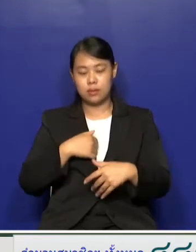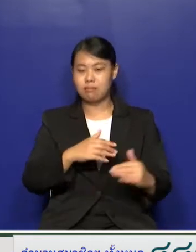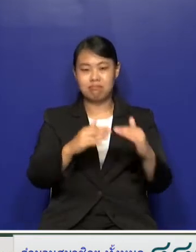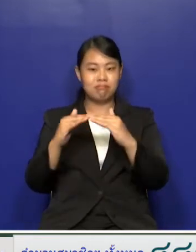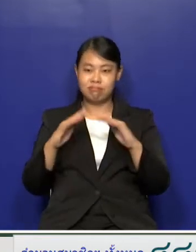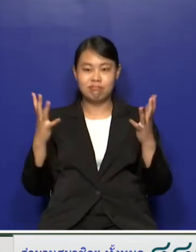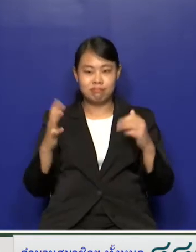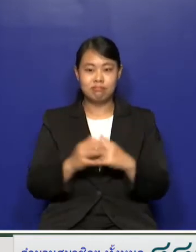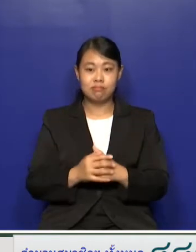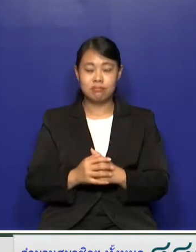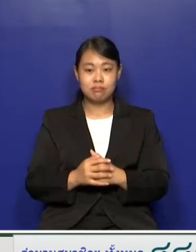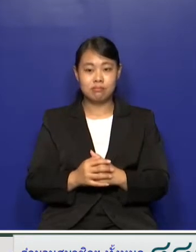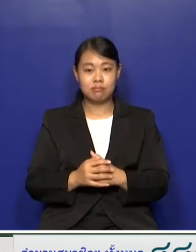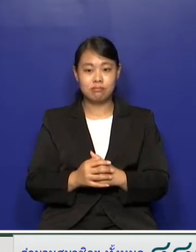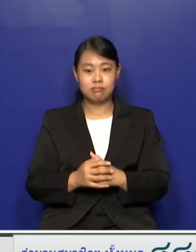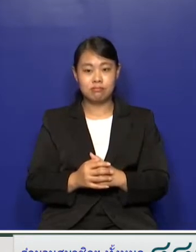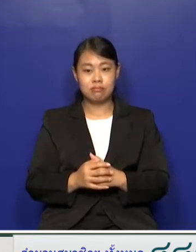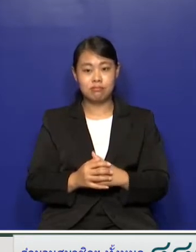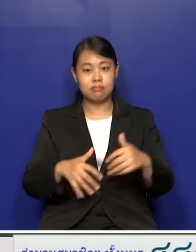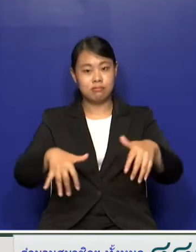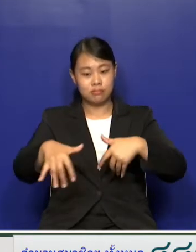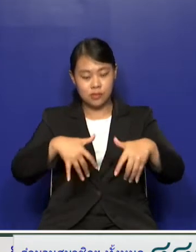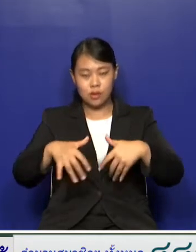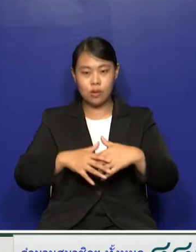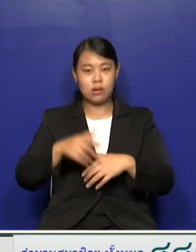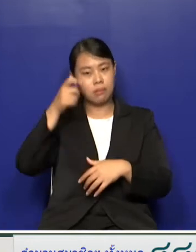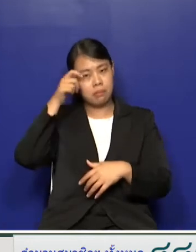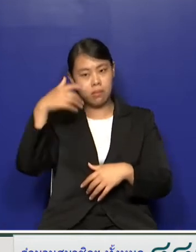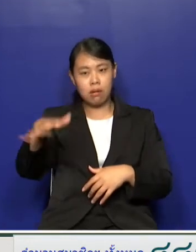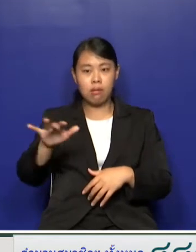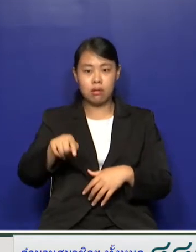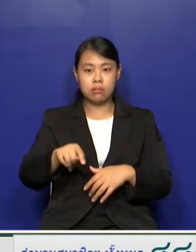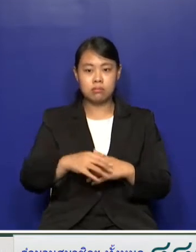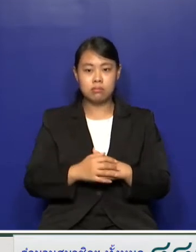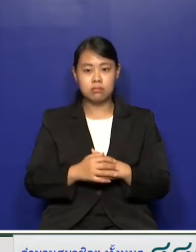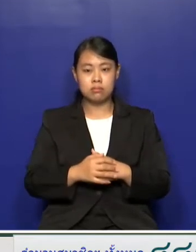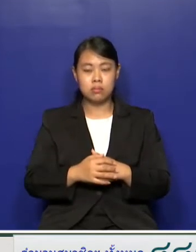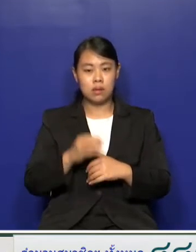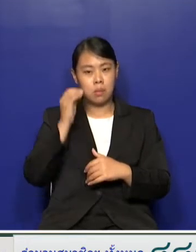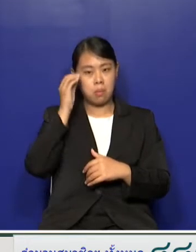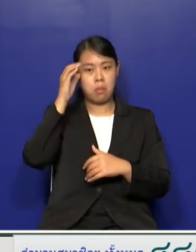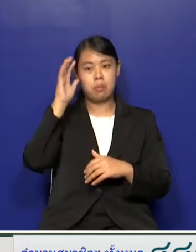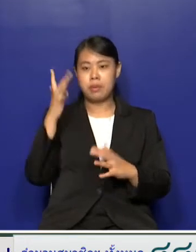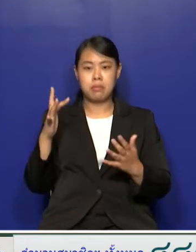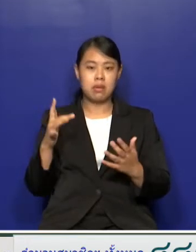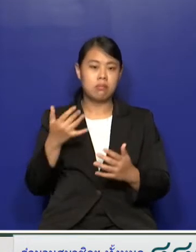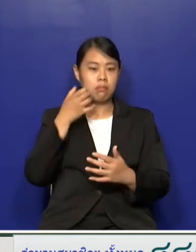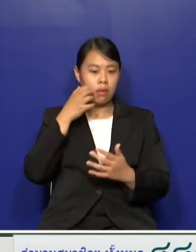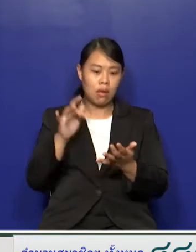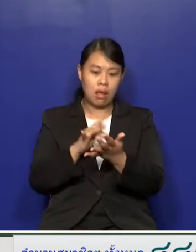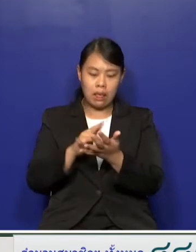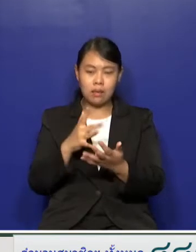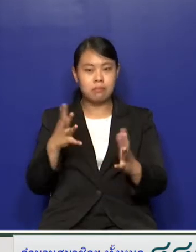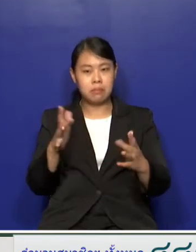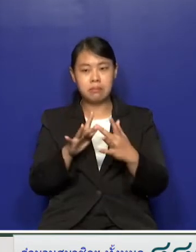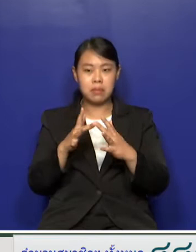หรือเฉพาะอย่างยิ่งปีน้องประชาชนชาวบ้านนอกผู้ที่ไม่มีความรู้เรื่องเทคโนโลยียิ่งขาด